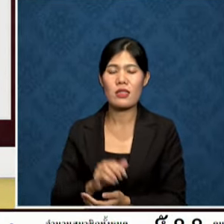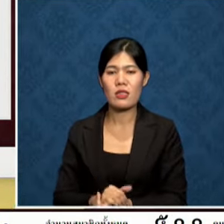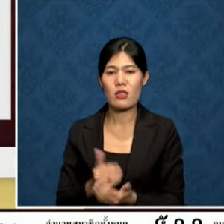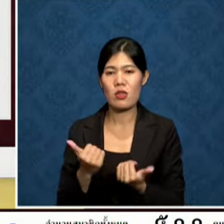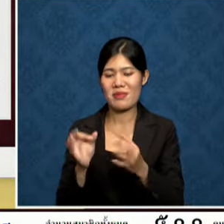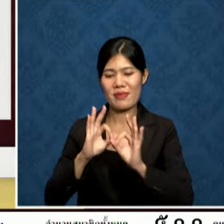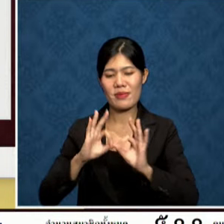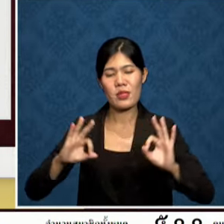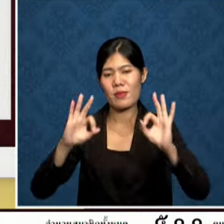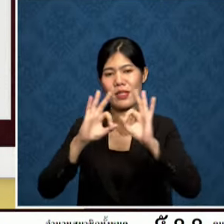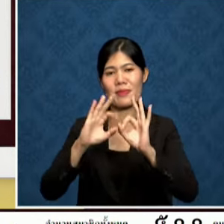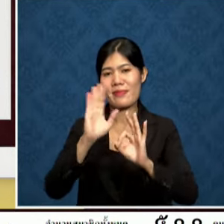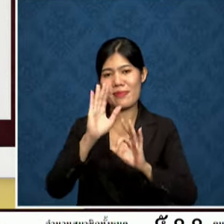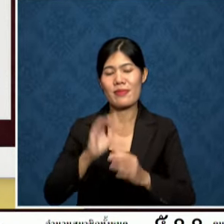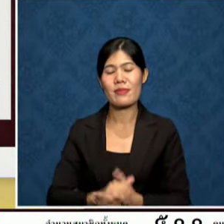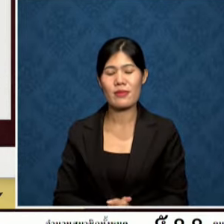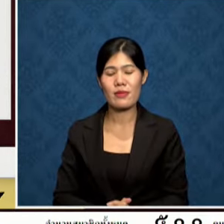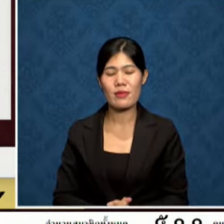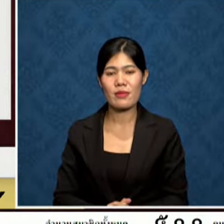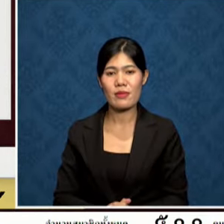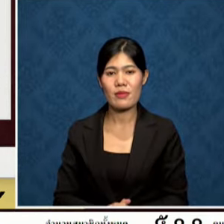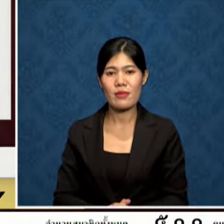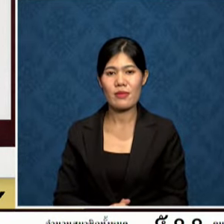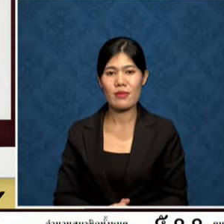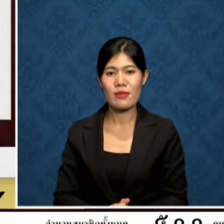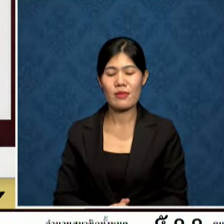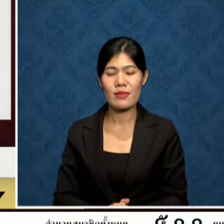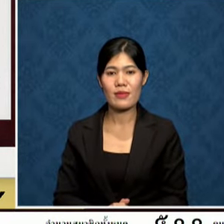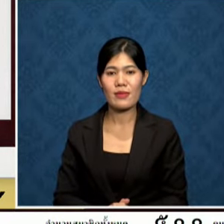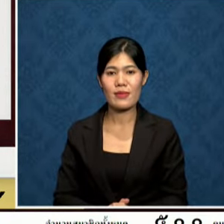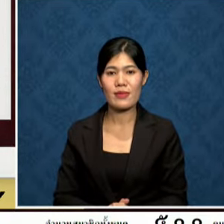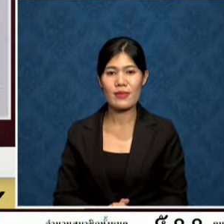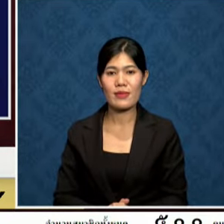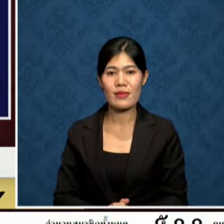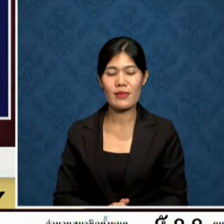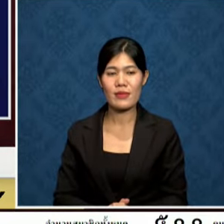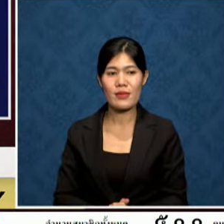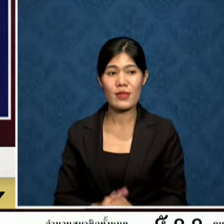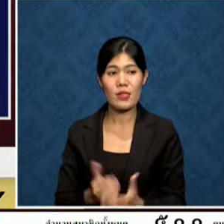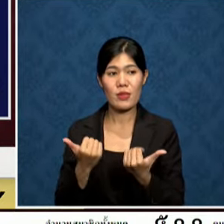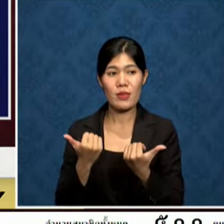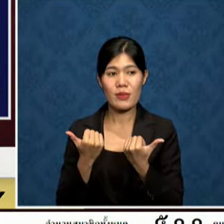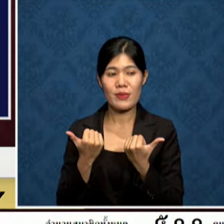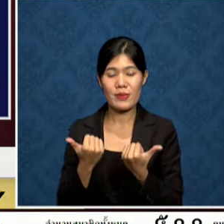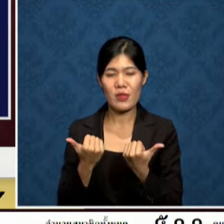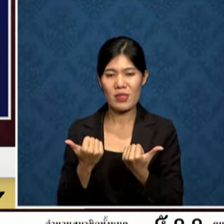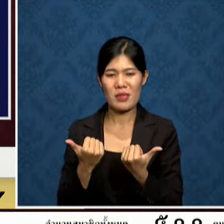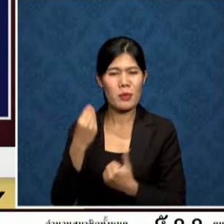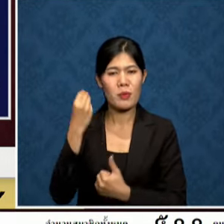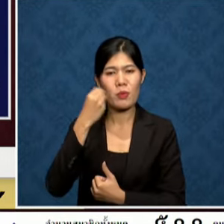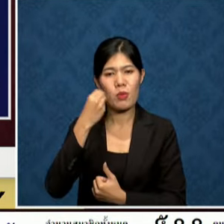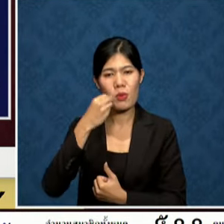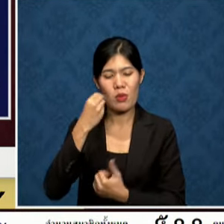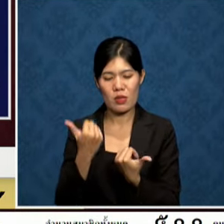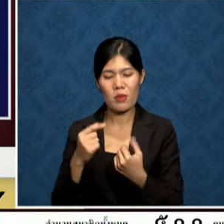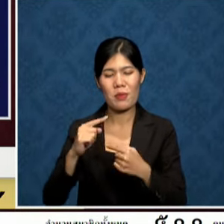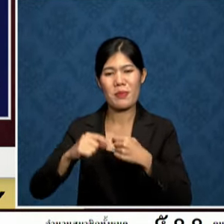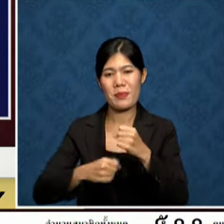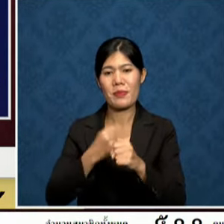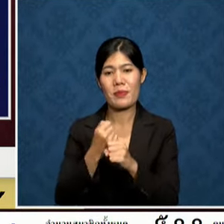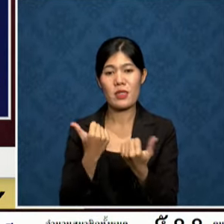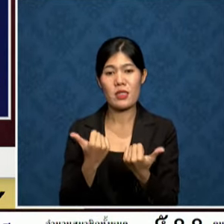ความสำคัญกับพวกเขาค่ะที่สำคัญค่ะเรื่องนี้จริงๆแล้วมันเกิดขึ้นกันเป็นประจำนะคะแต่ว่าปีนี้ที่มันหนัก